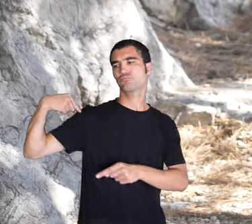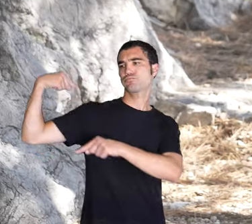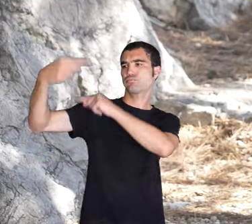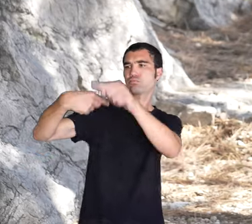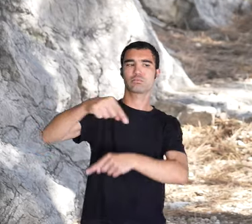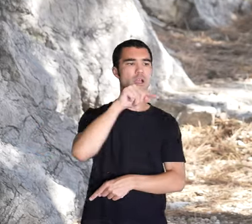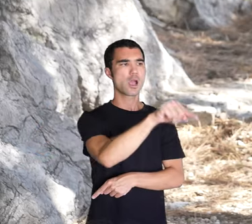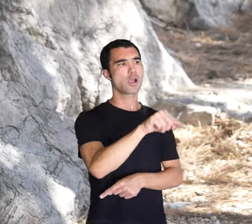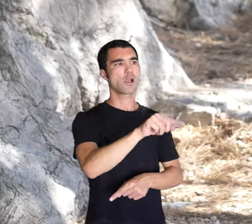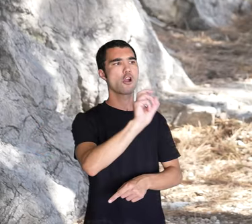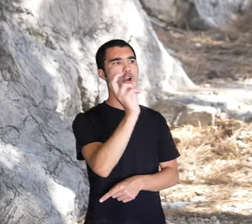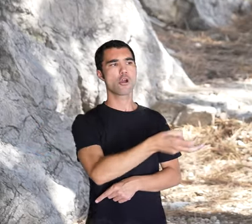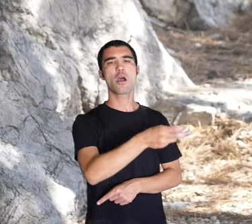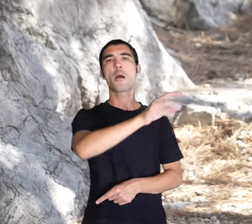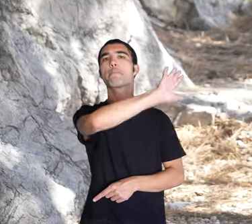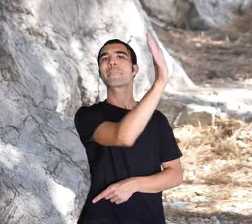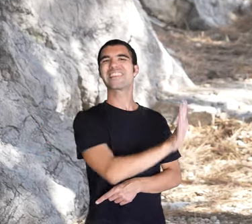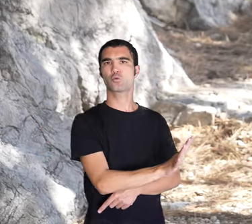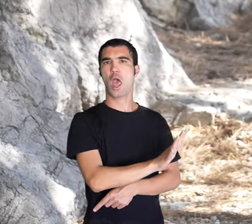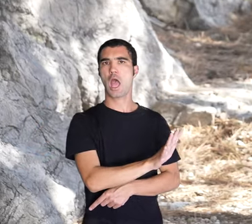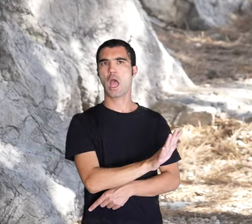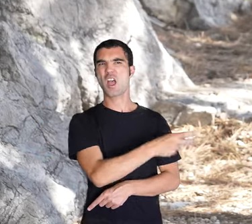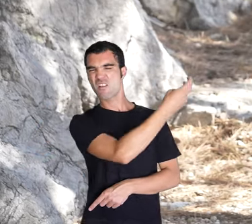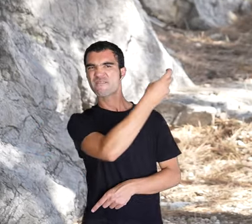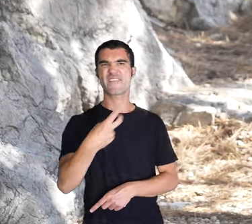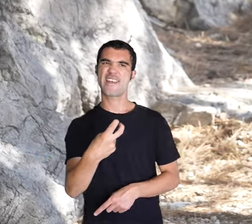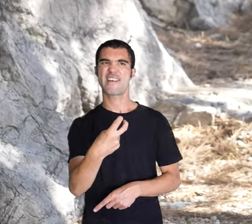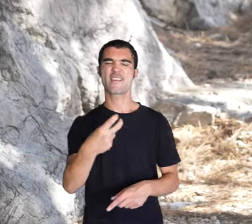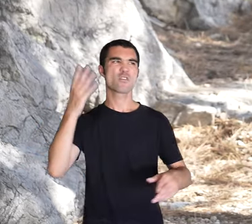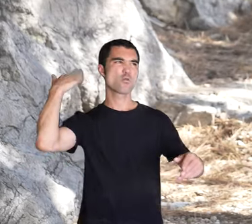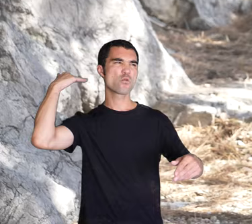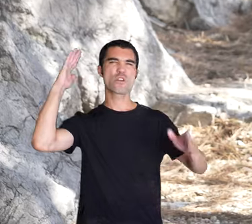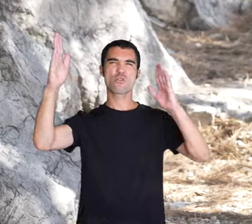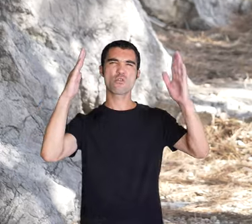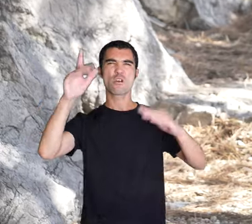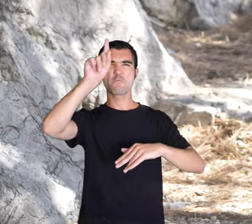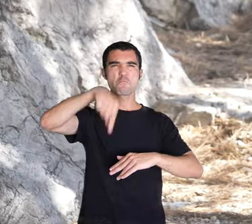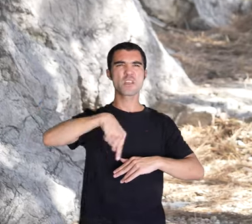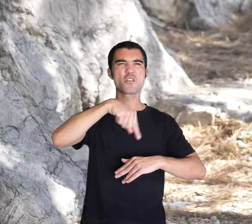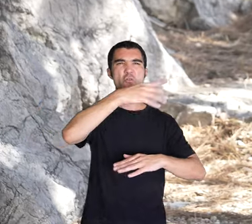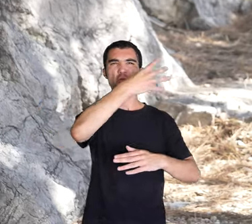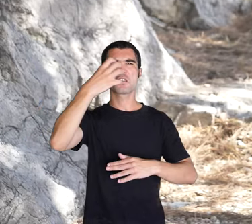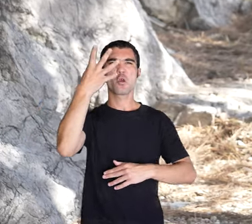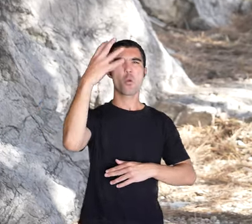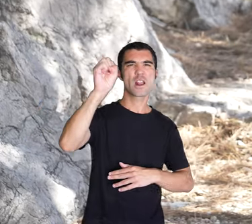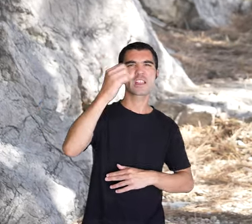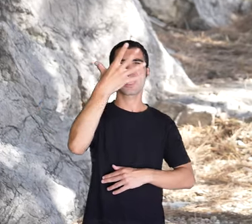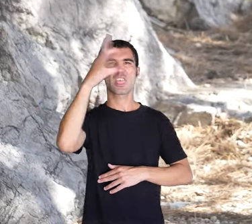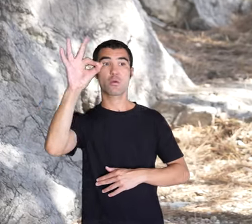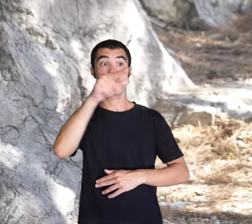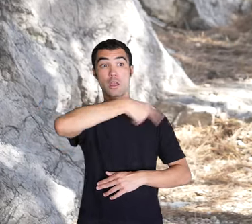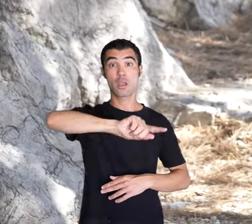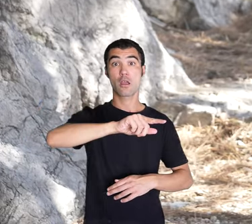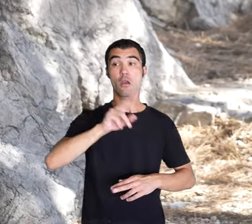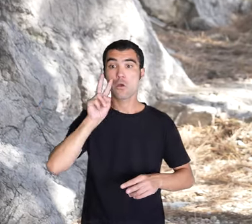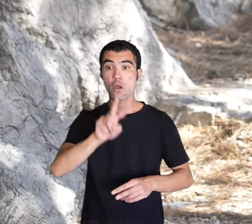i l'altre que és de la península, que va venir durant... no sé si els anys 40, 50, que vengueren les barques